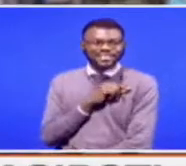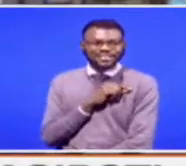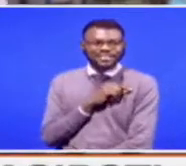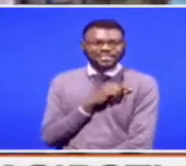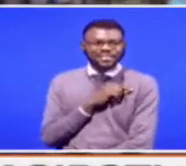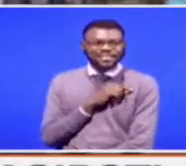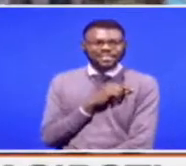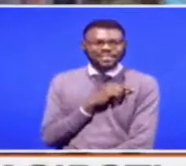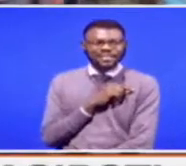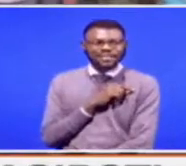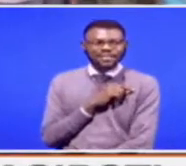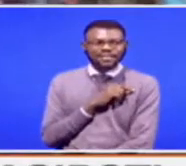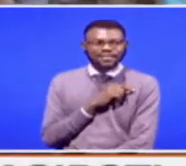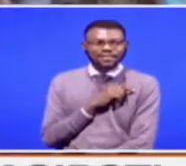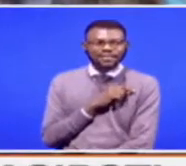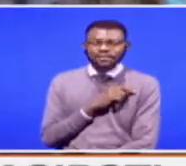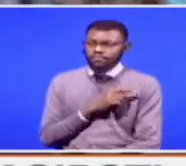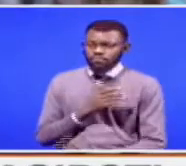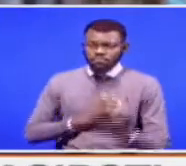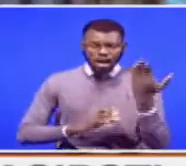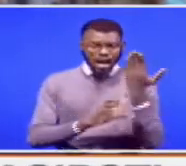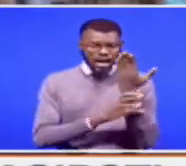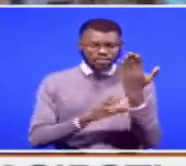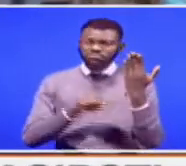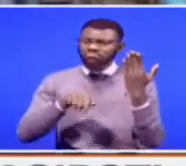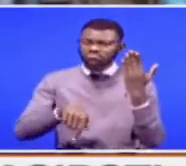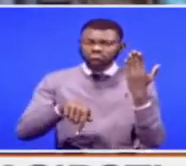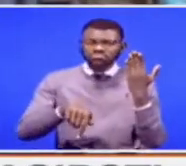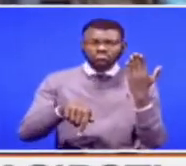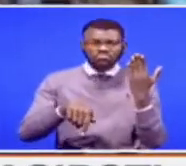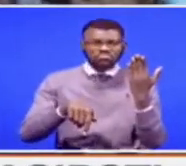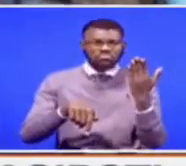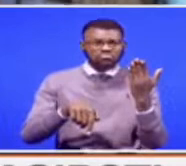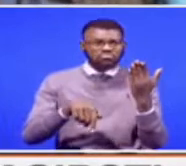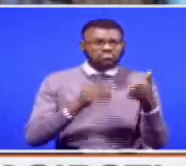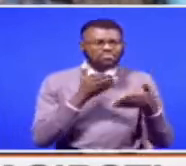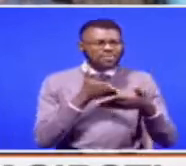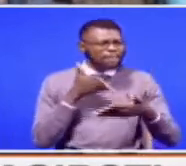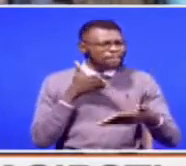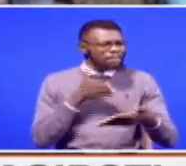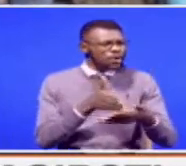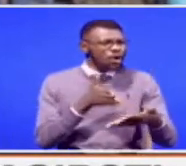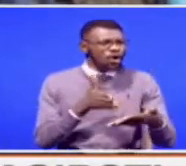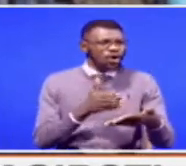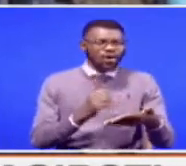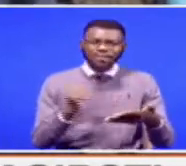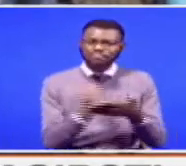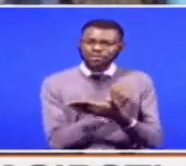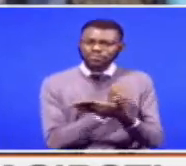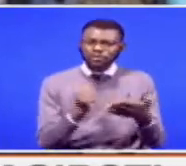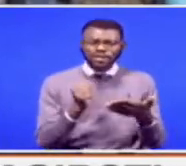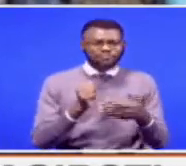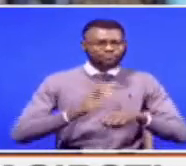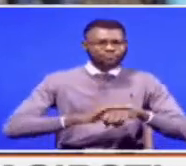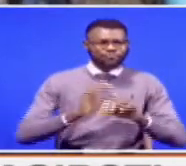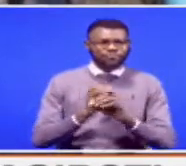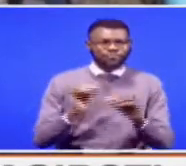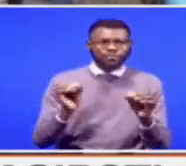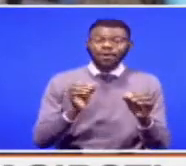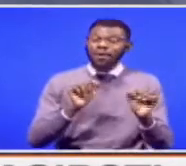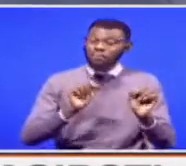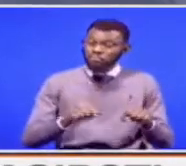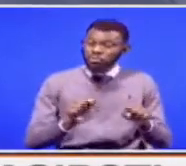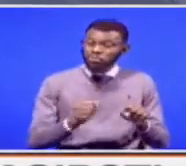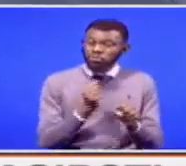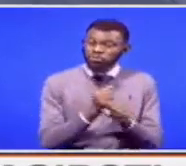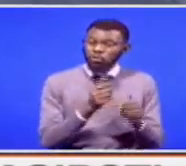itakuwa ni hasara kwetu kama taifa kama kukosa cheti kutagharimu huyo Mkenya kupoteza ile